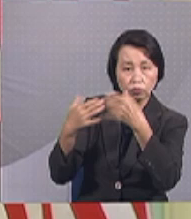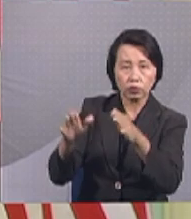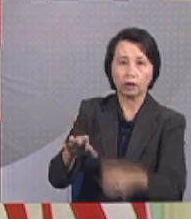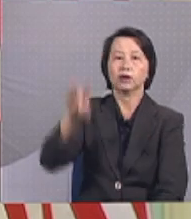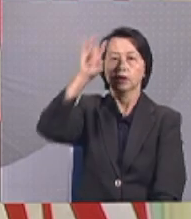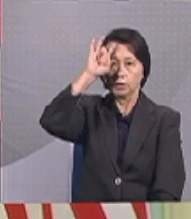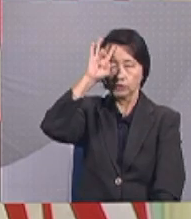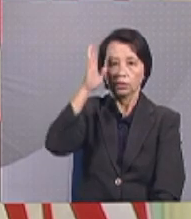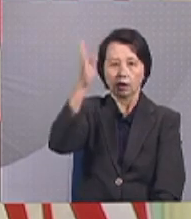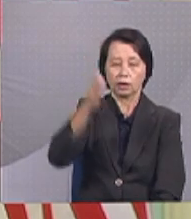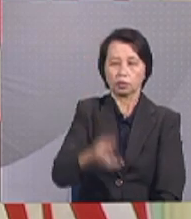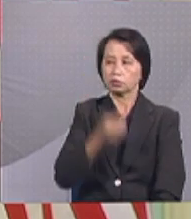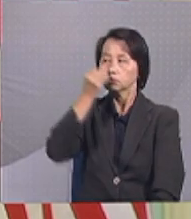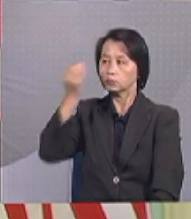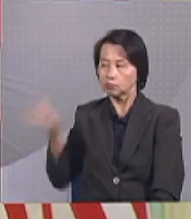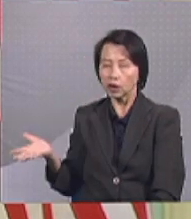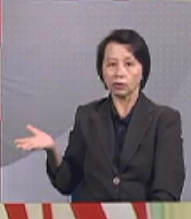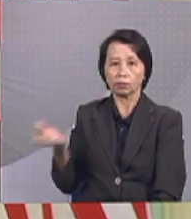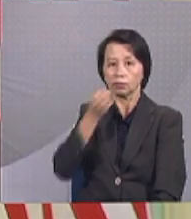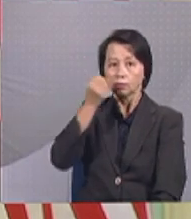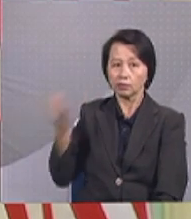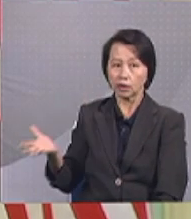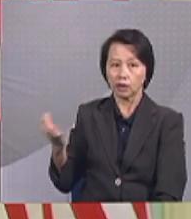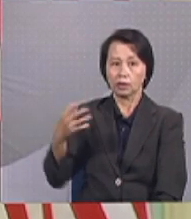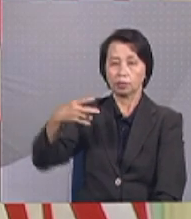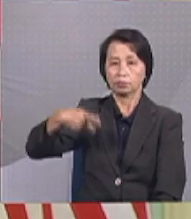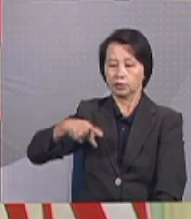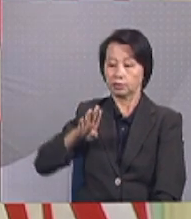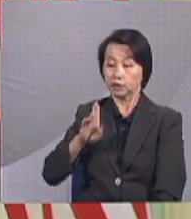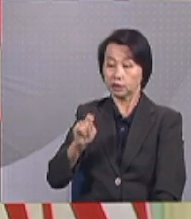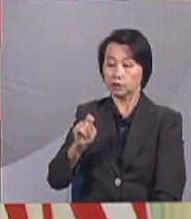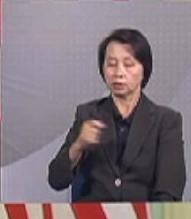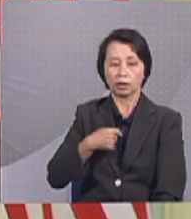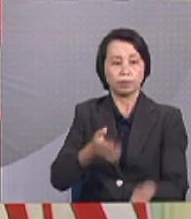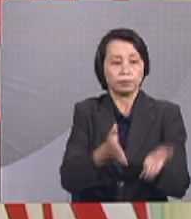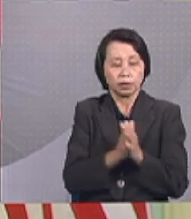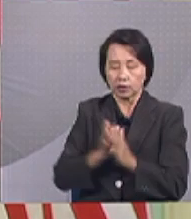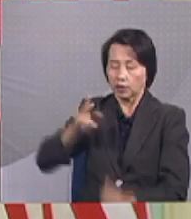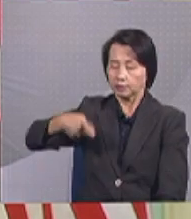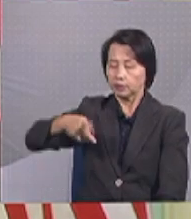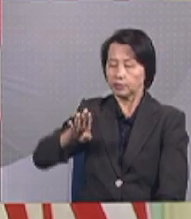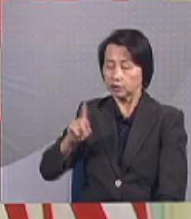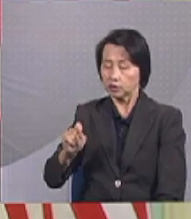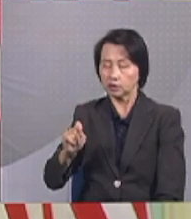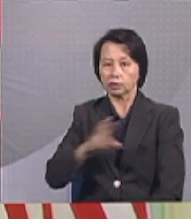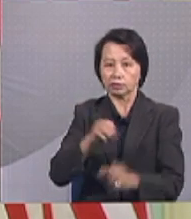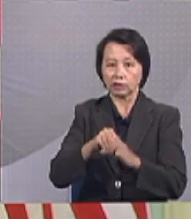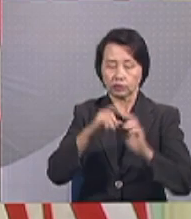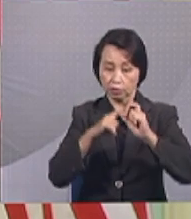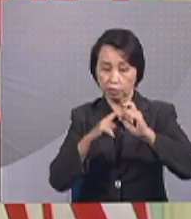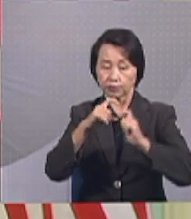insyaAllah kita akan maklumkan kepada PBT. Saya minta supaya PBT-PBT termasuk